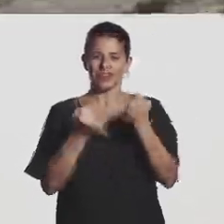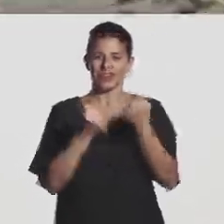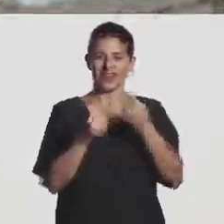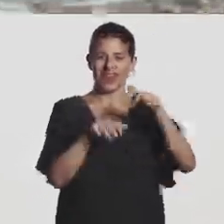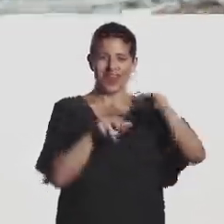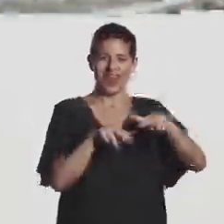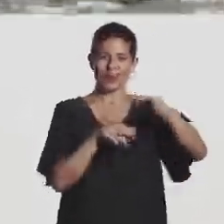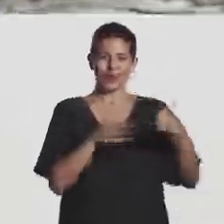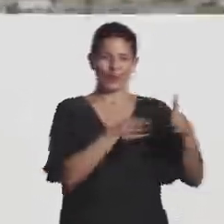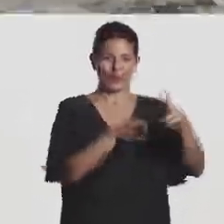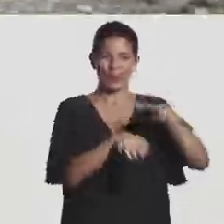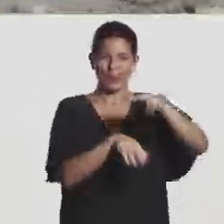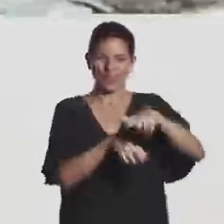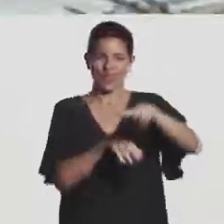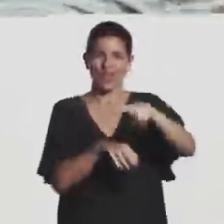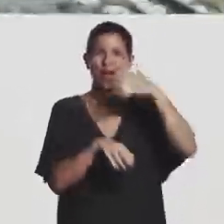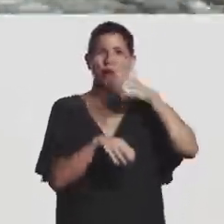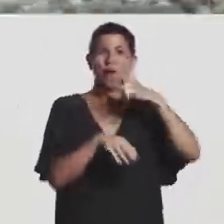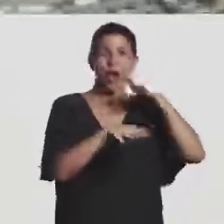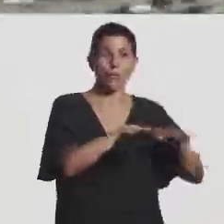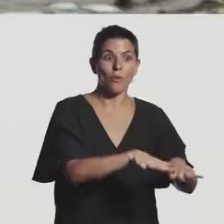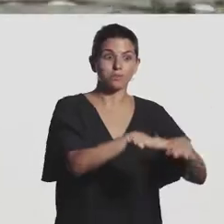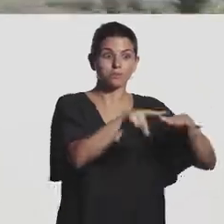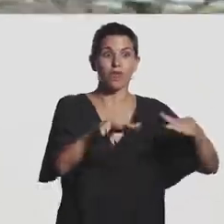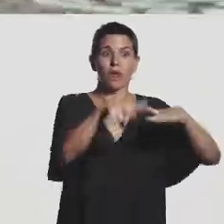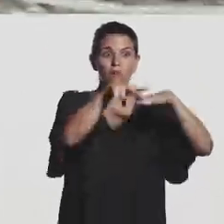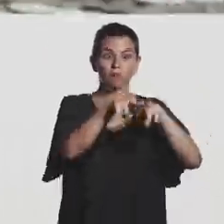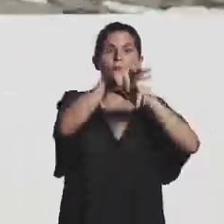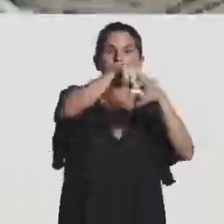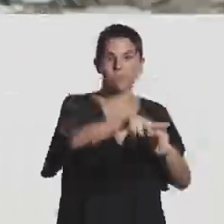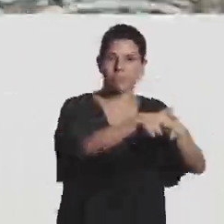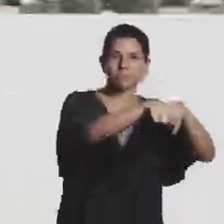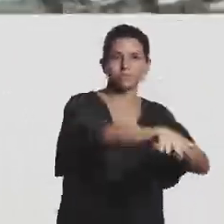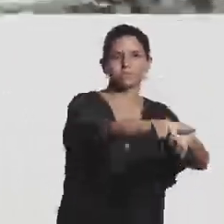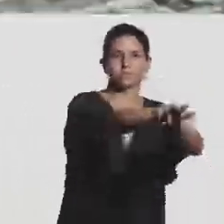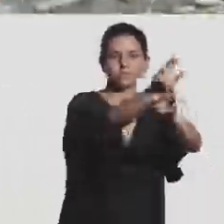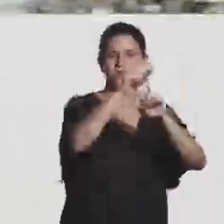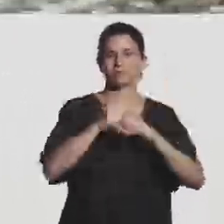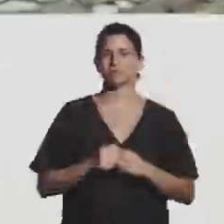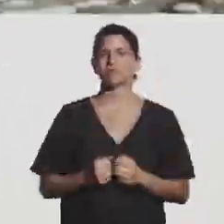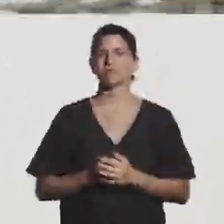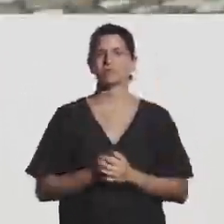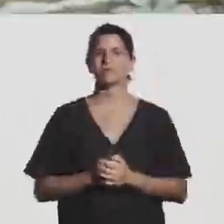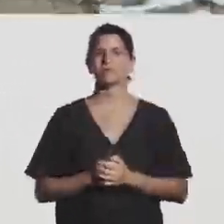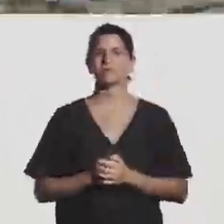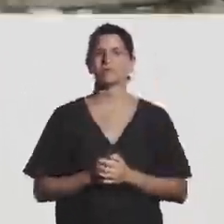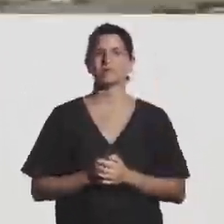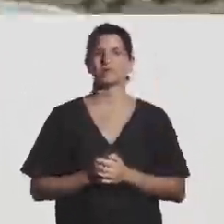anche delle auto che erano posteggiate, e tutta questa acqua, questo l'ha portato